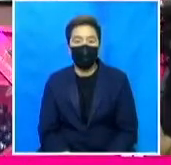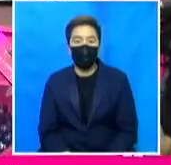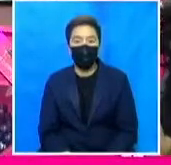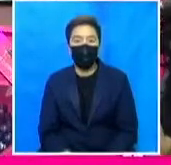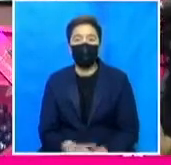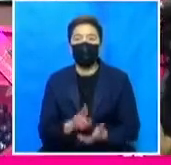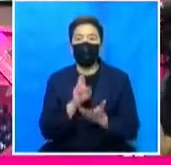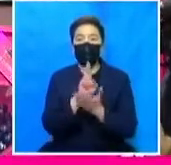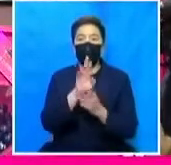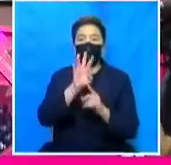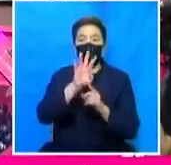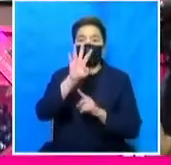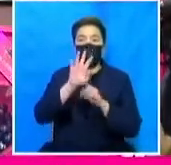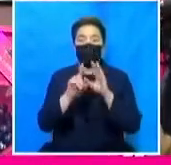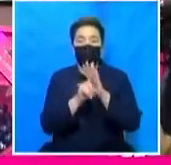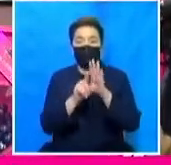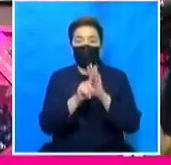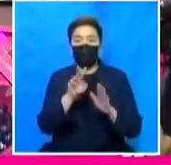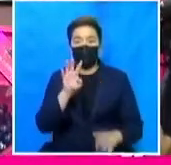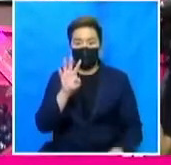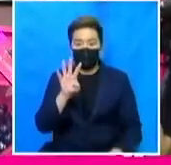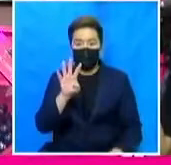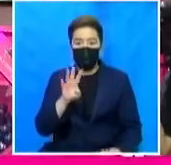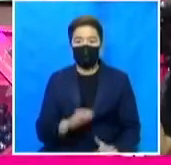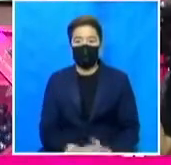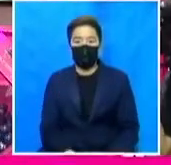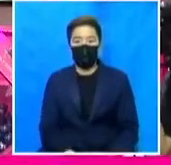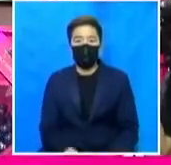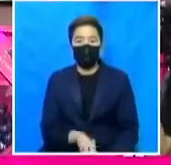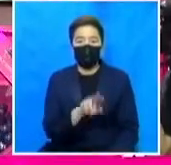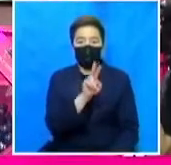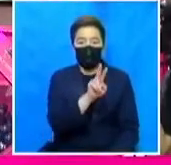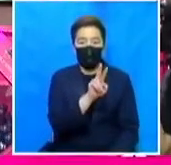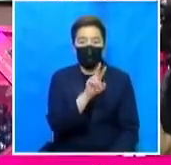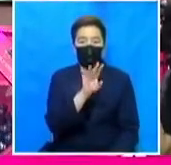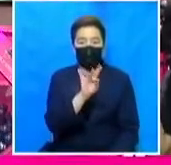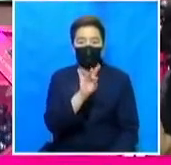7171353อันดับที่4หมุนครั้งที่4เลขที่ออก